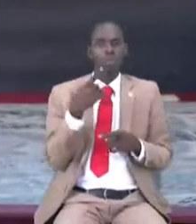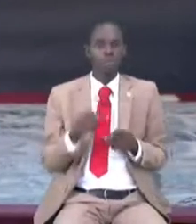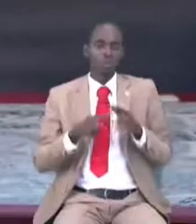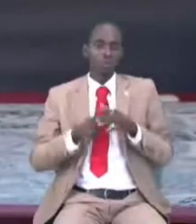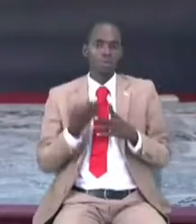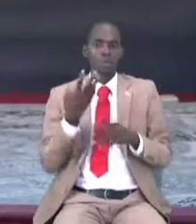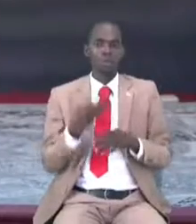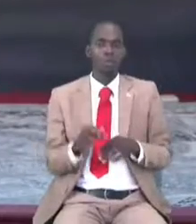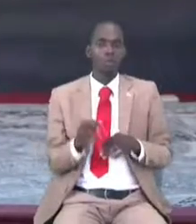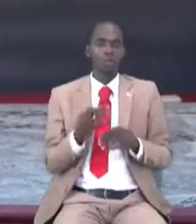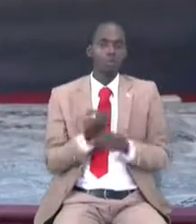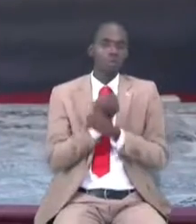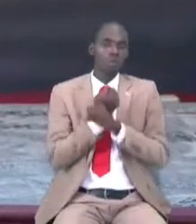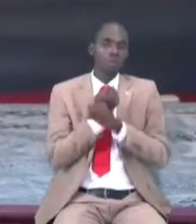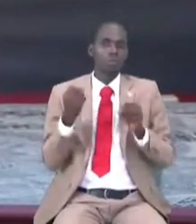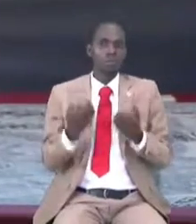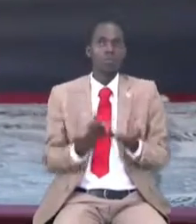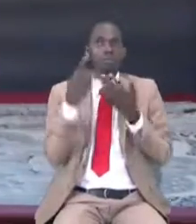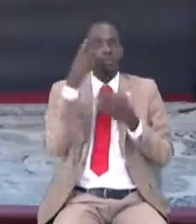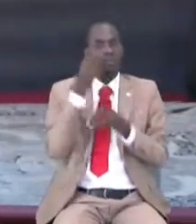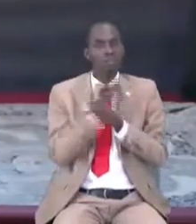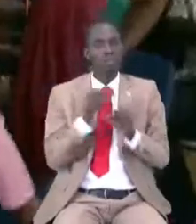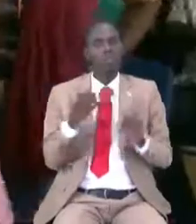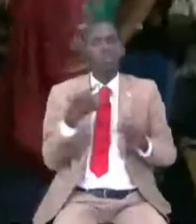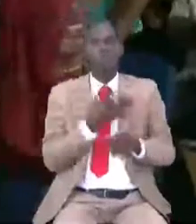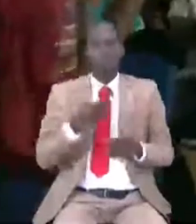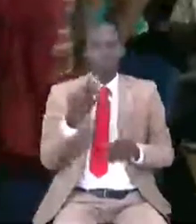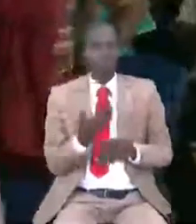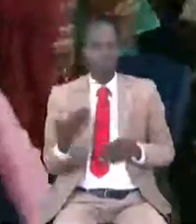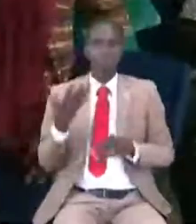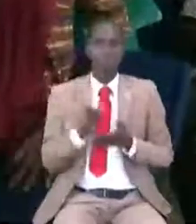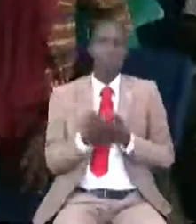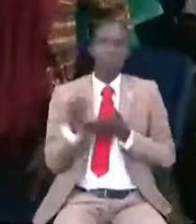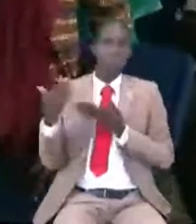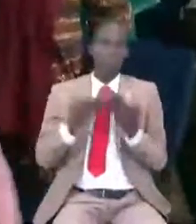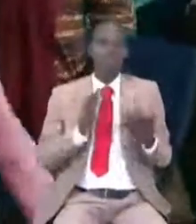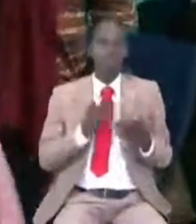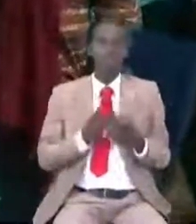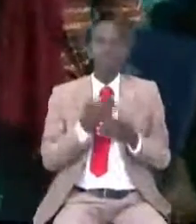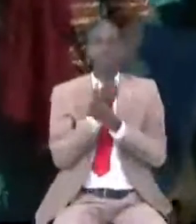salut. Et la grâce, que la grâce de Dieu se multiplie dans votre vie.